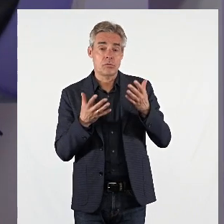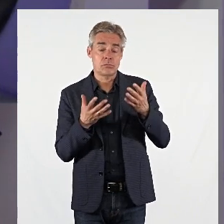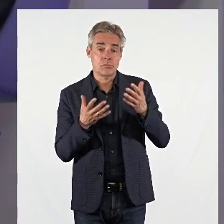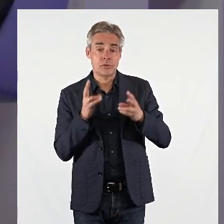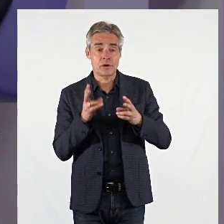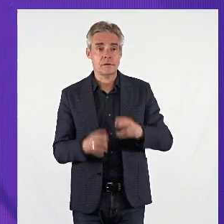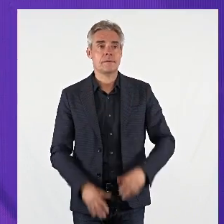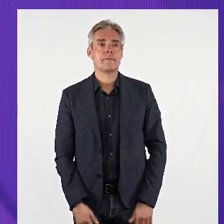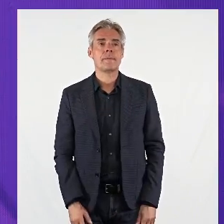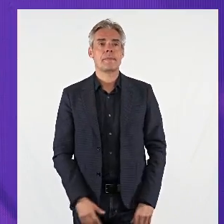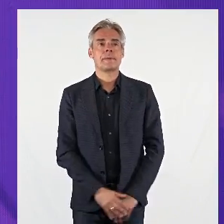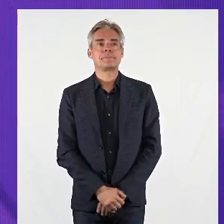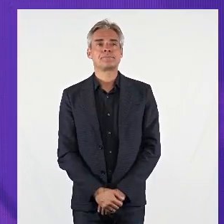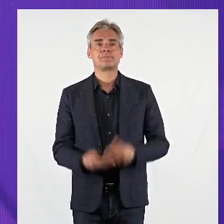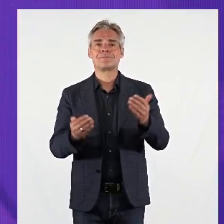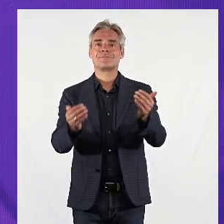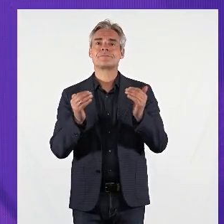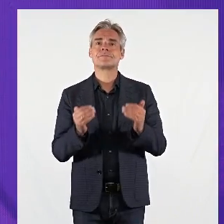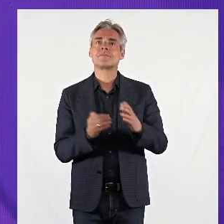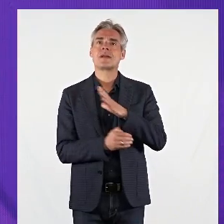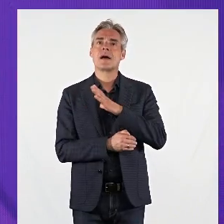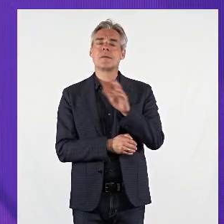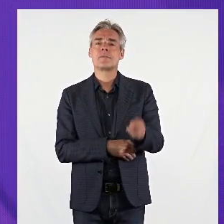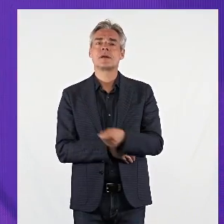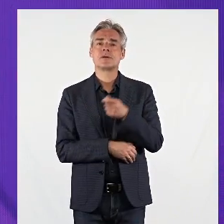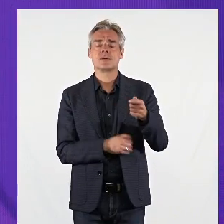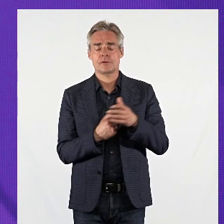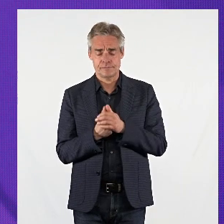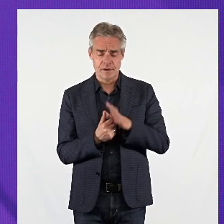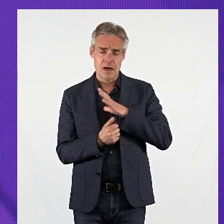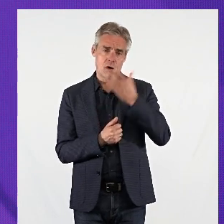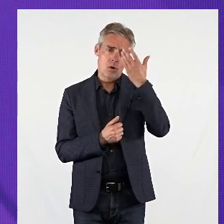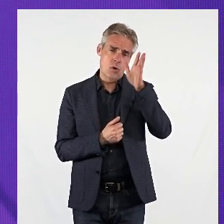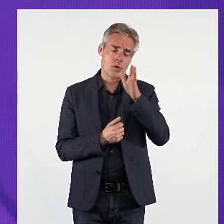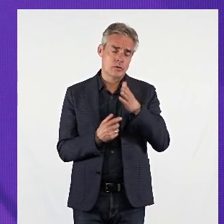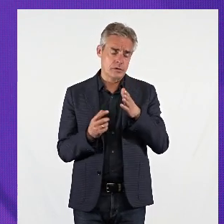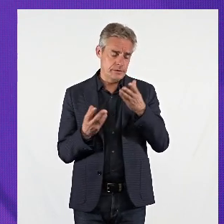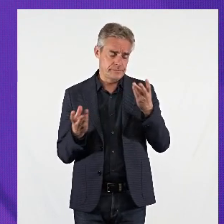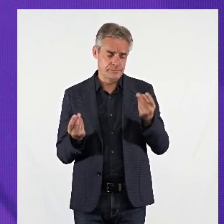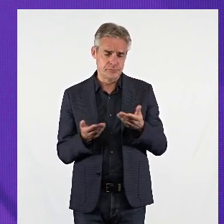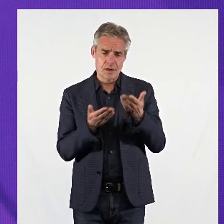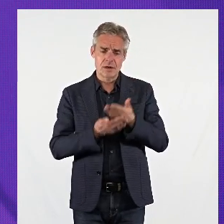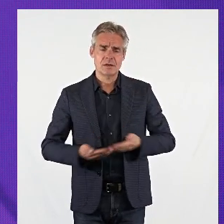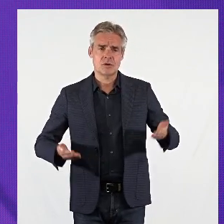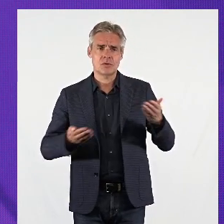exposé. Et puis, il y a naturellement d'autres dimensions, je dirais, plus